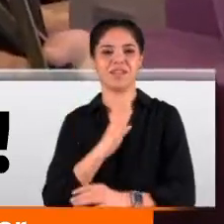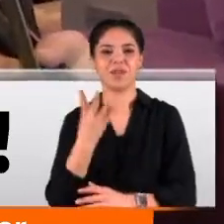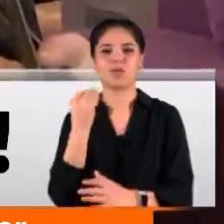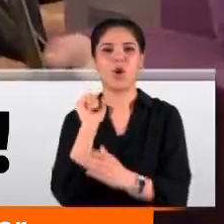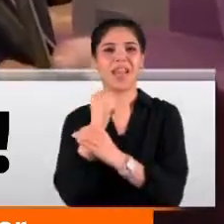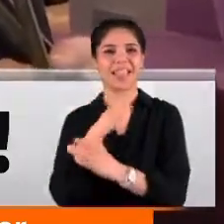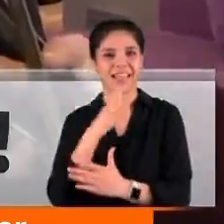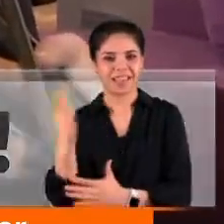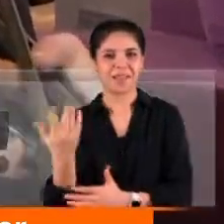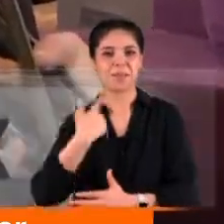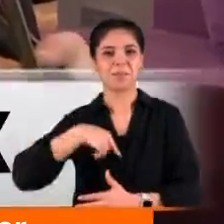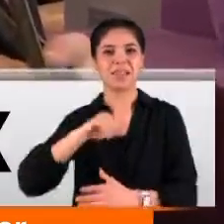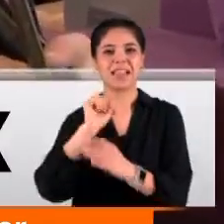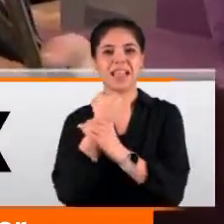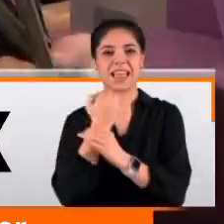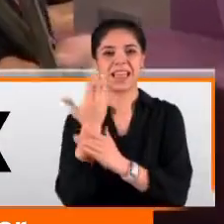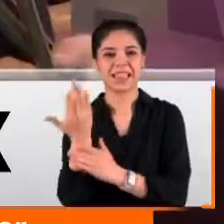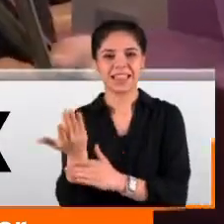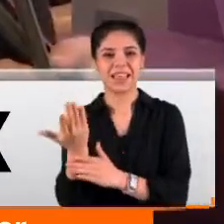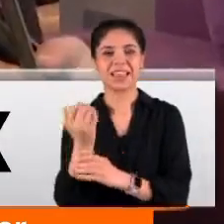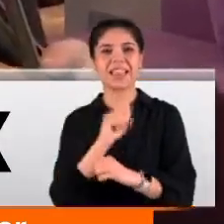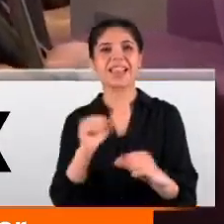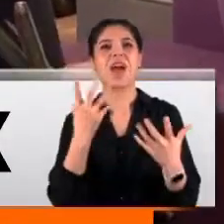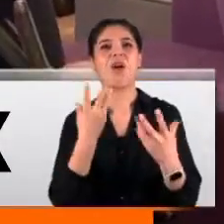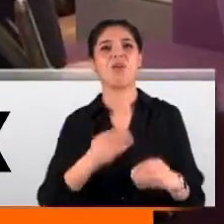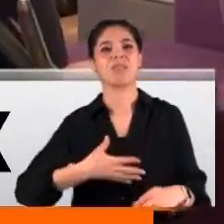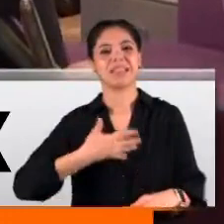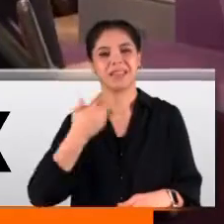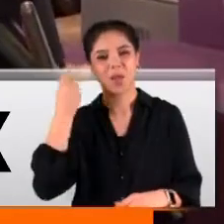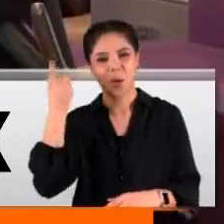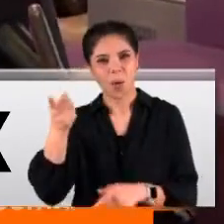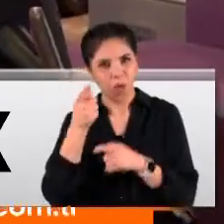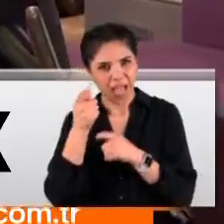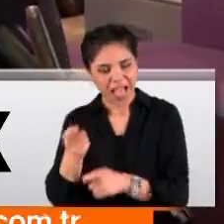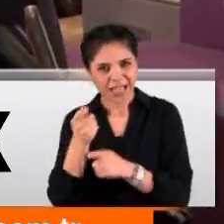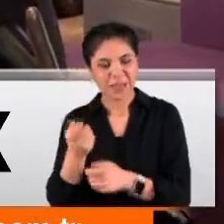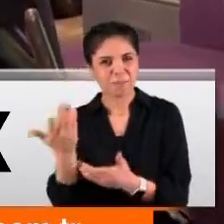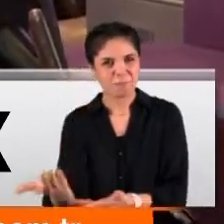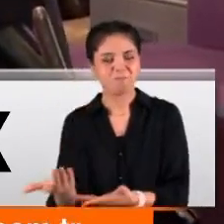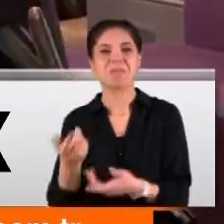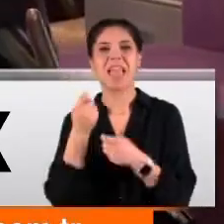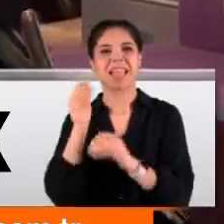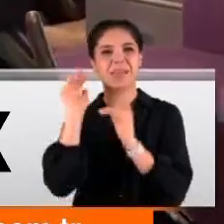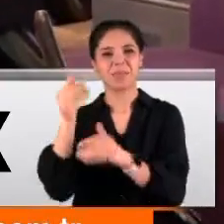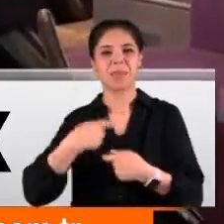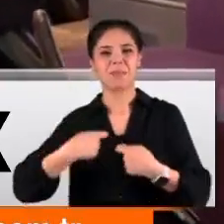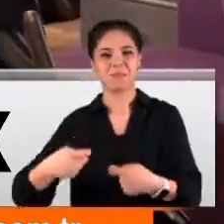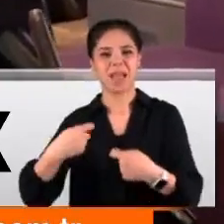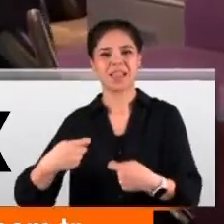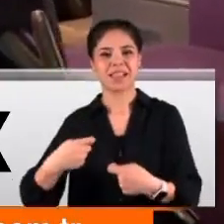yetenekli. Biz de bu yeteneğin aslında heba olmasını istemeyiz. Onun eğitimine, eğitim desteğini,